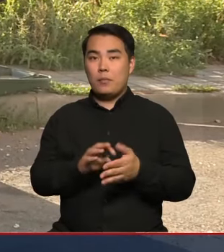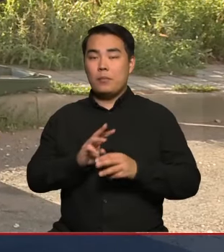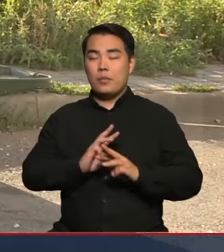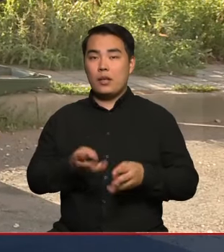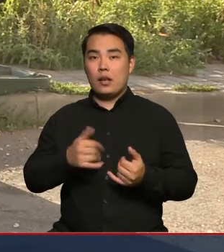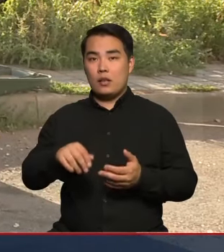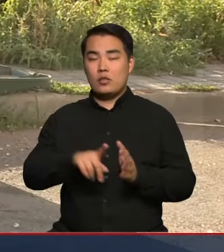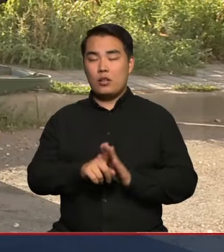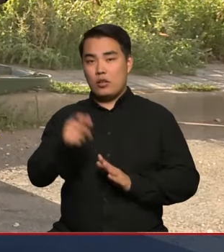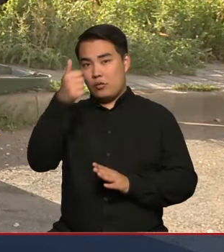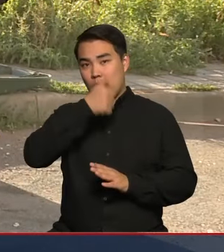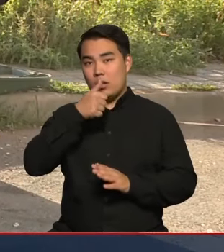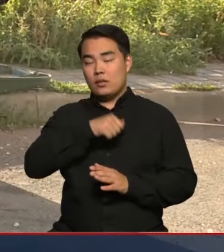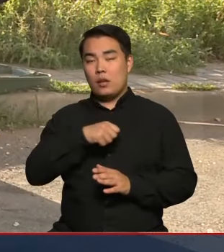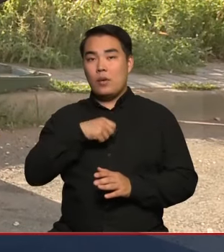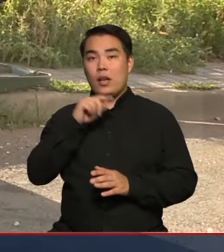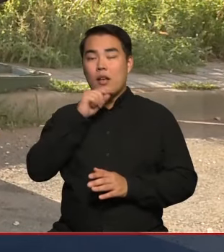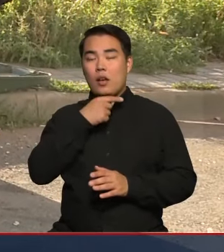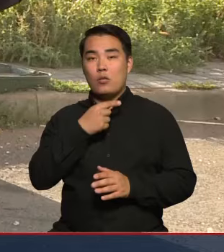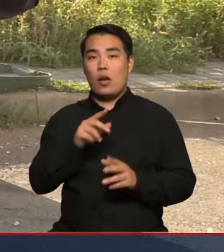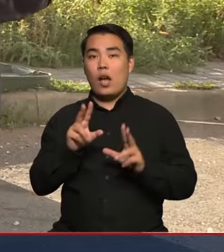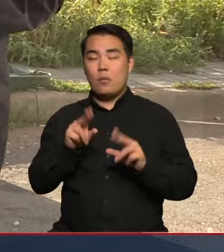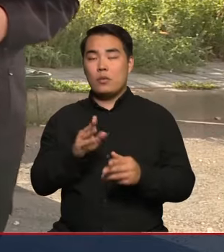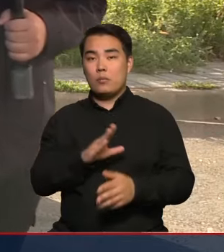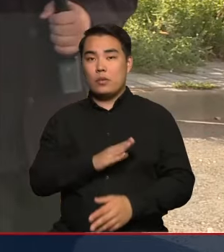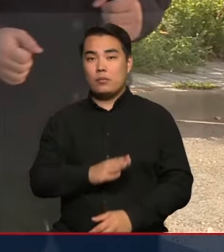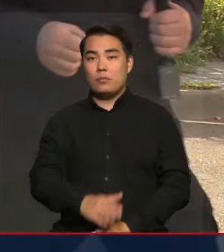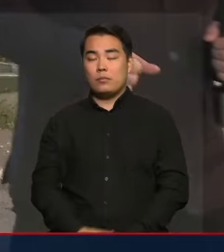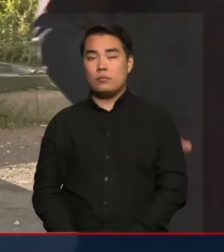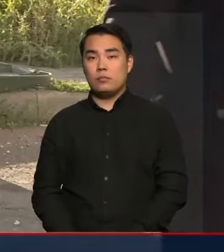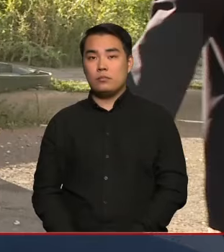елді экологиялық мәдениетке үйретем деп уәде берген еді.